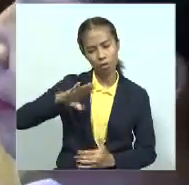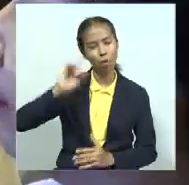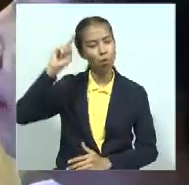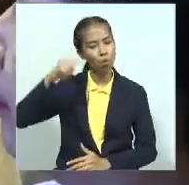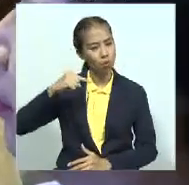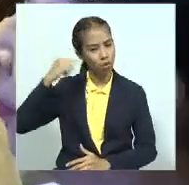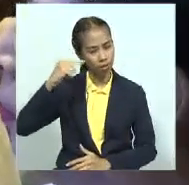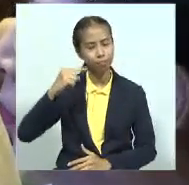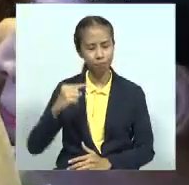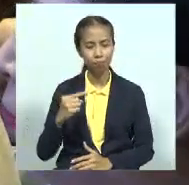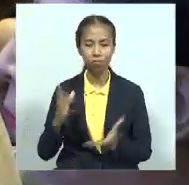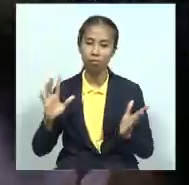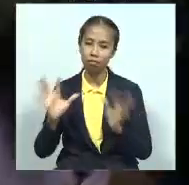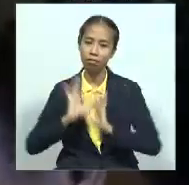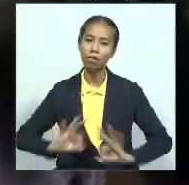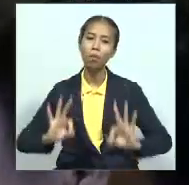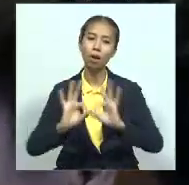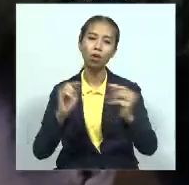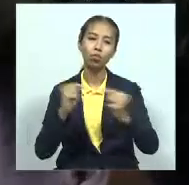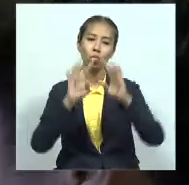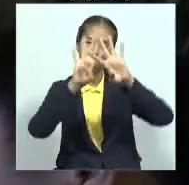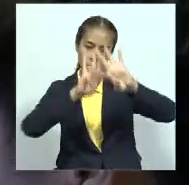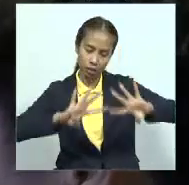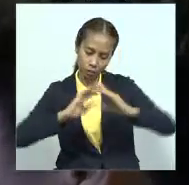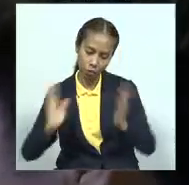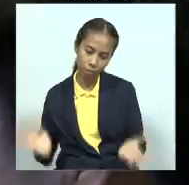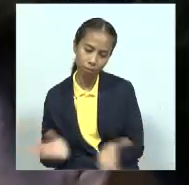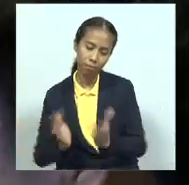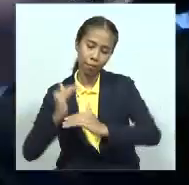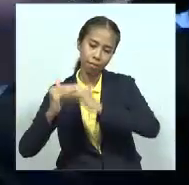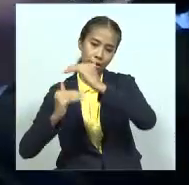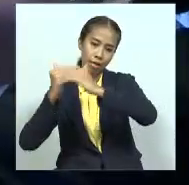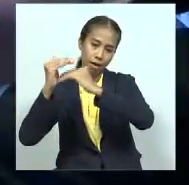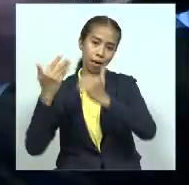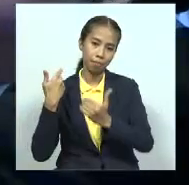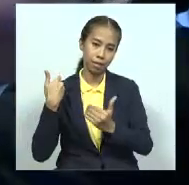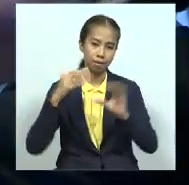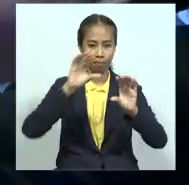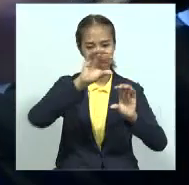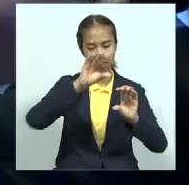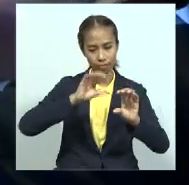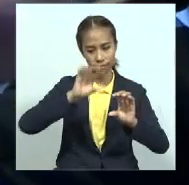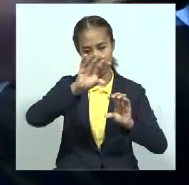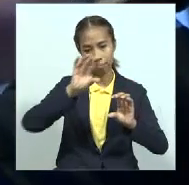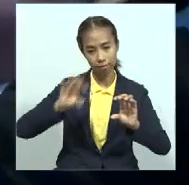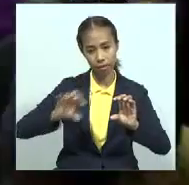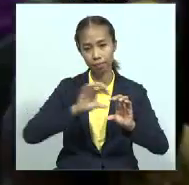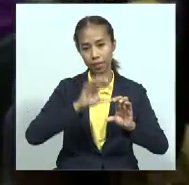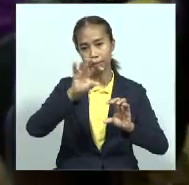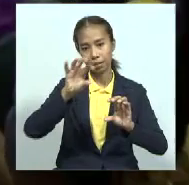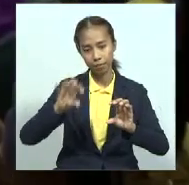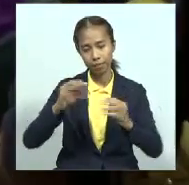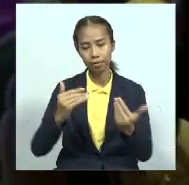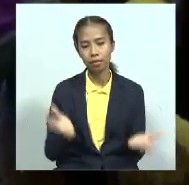ป็นงานสำคัญอีกงานหนึ่งของอาเซียนในการพัฒนาด้านการทำงานภายใต้3เสาหลักเน้นเรื่องของการขับ